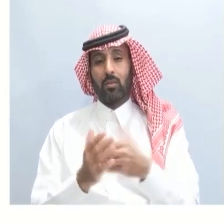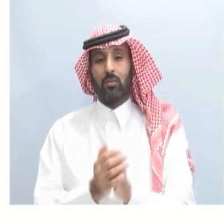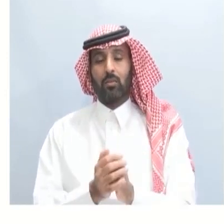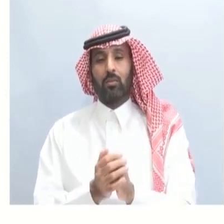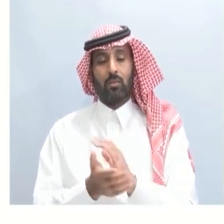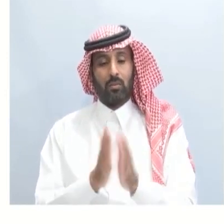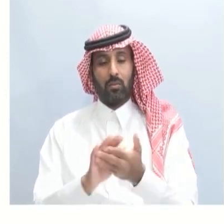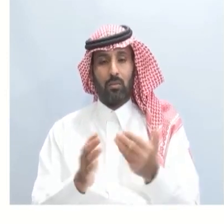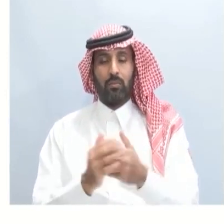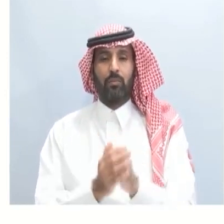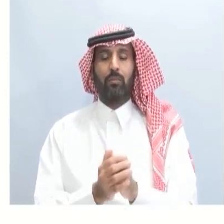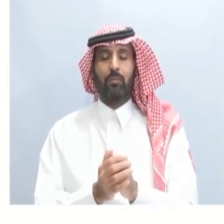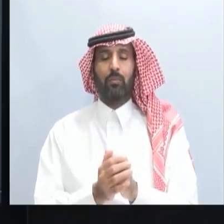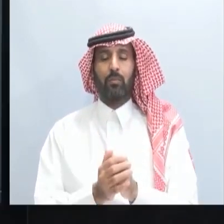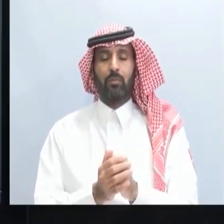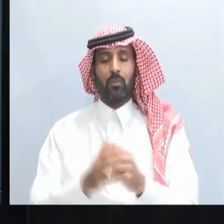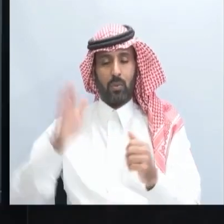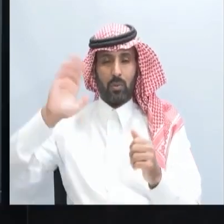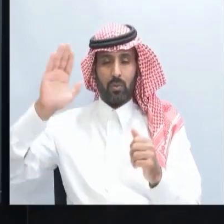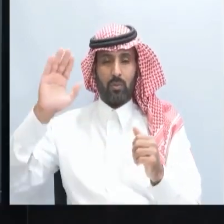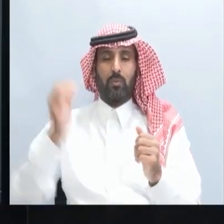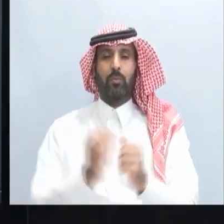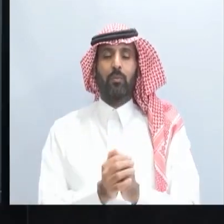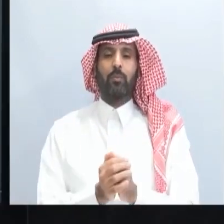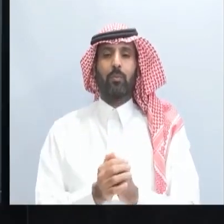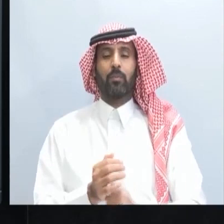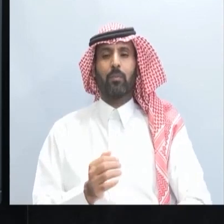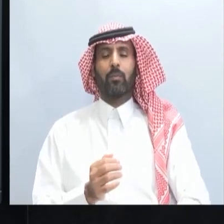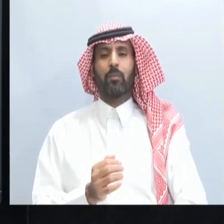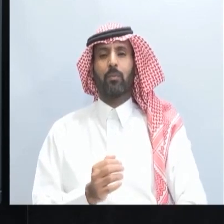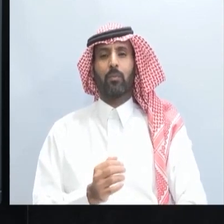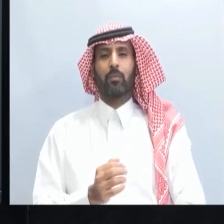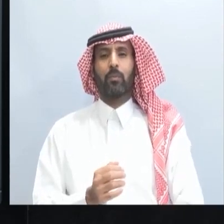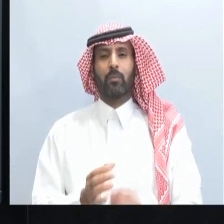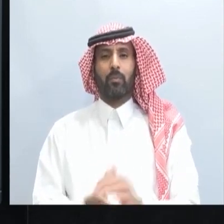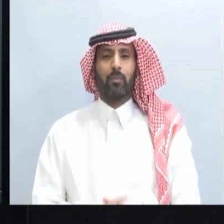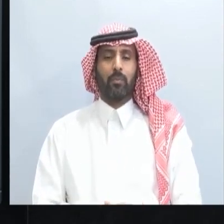انتهينا من درسنا اليوم ان وفقنا من الله ونختار من انفسنا والسلام عليكم ورحمه الله وبركاته